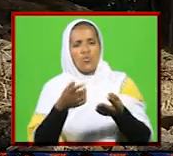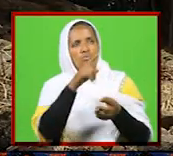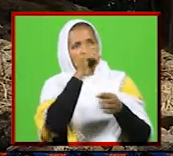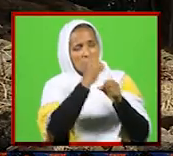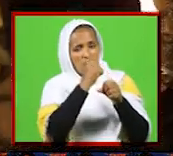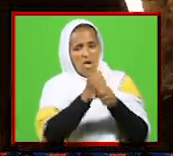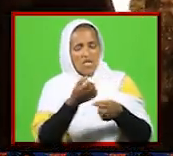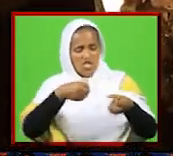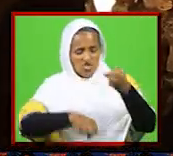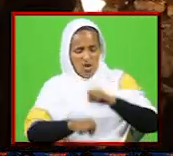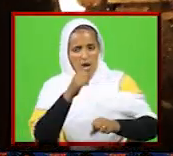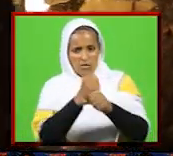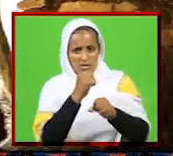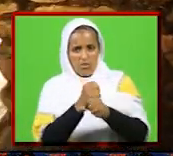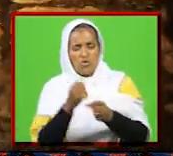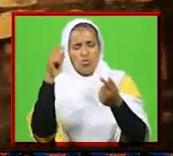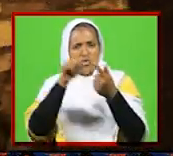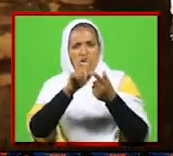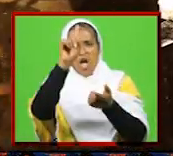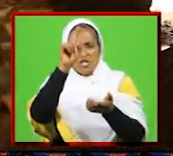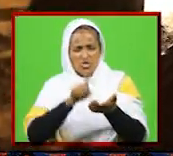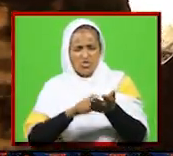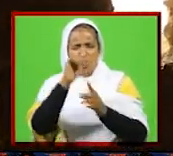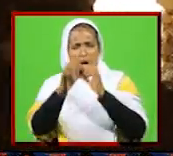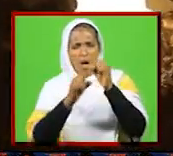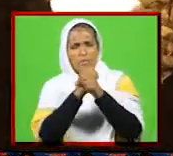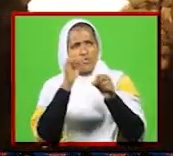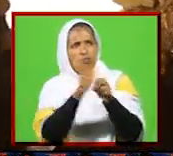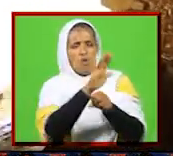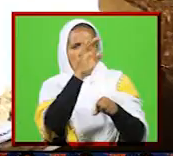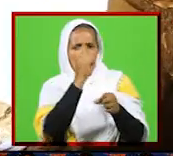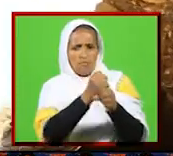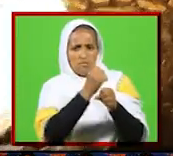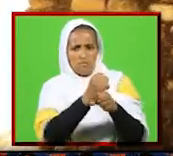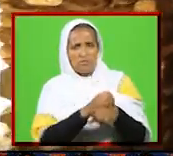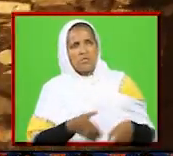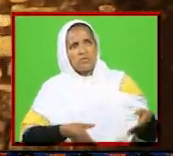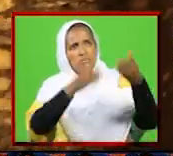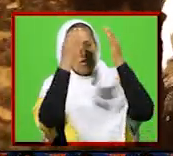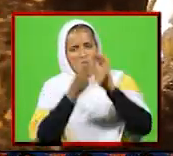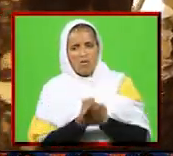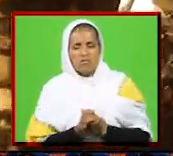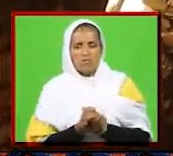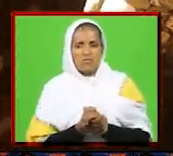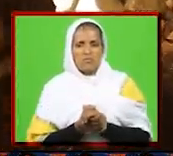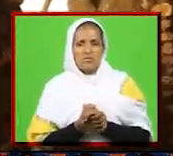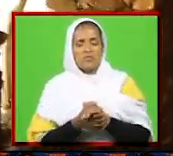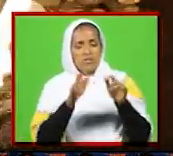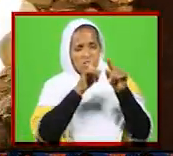ያው ከጭቃ ነው የተሰራው። እንግዲህ ወደ ሺ ዓመታትን ሊያስቆጠር ምንም ያህል የቀረው ግንባታ